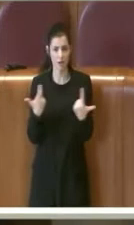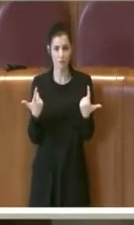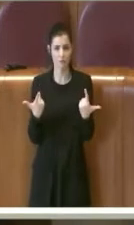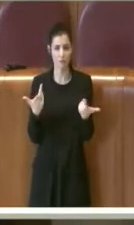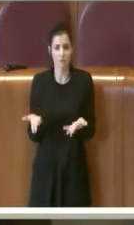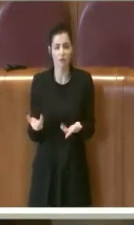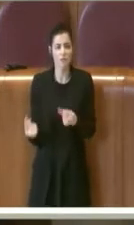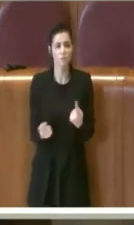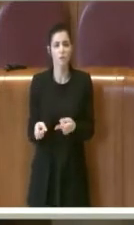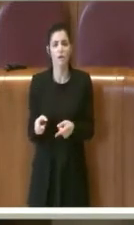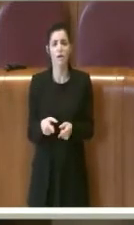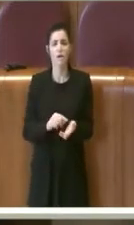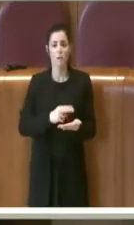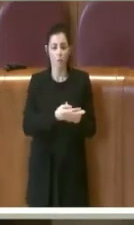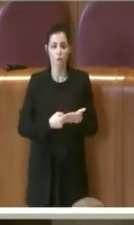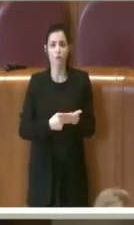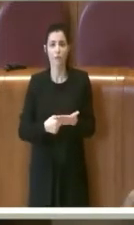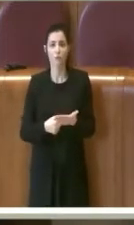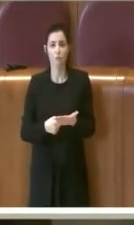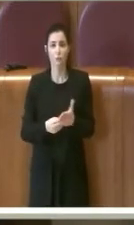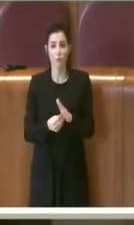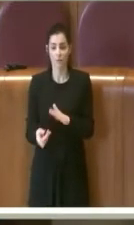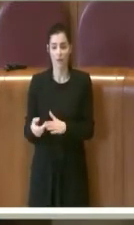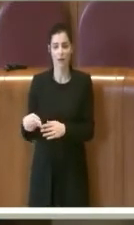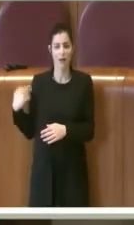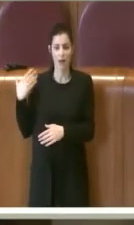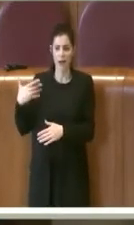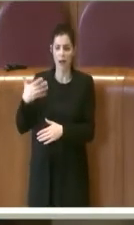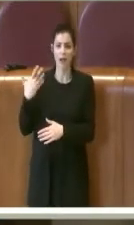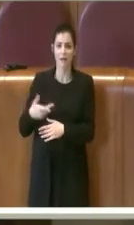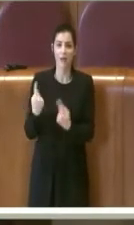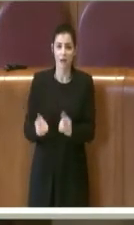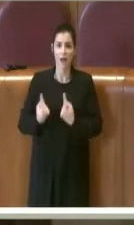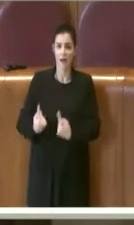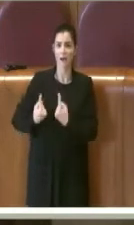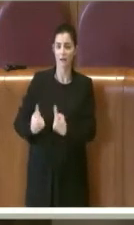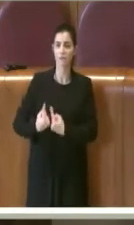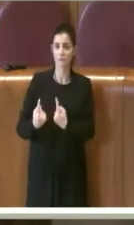qui si tratta di un'opera, diciamo, che da tanti anni attesa sul territorio, che ha avuto